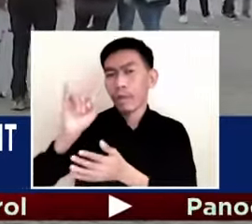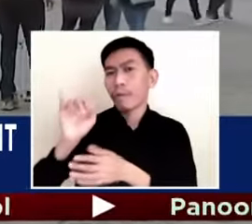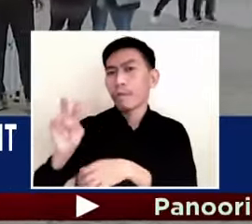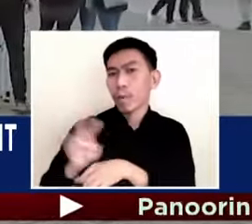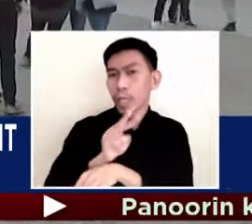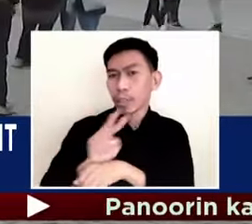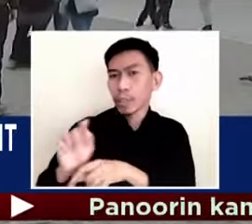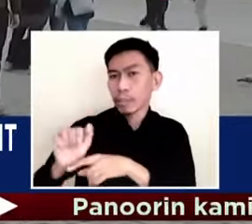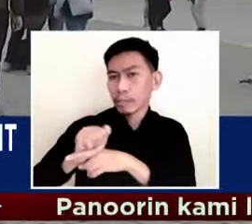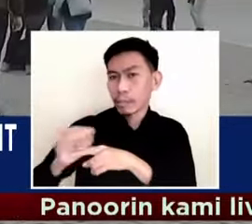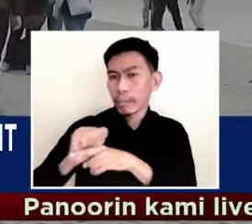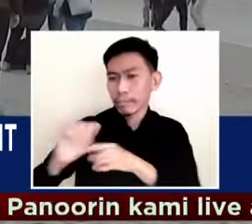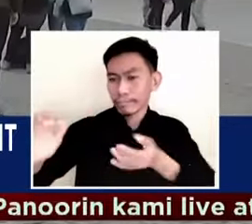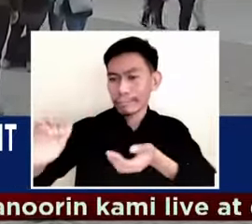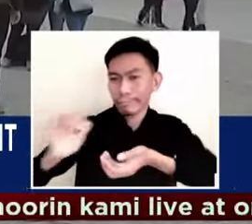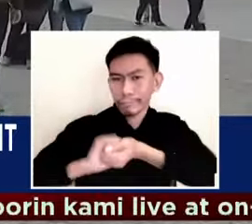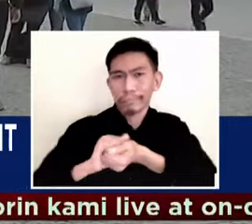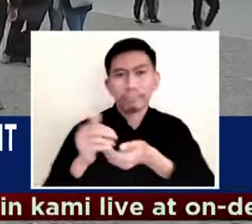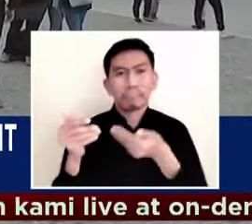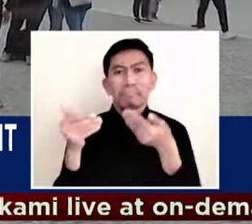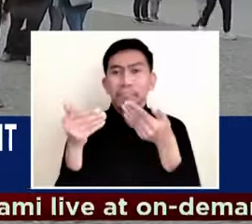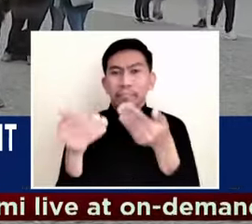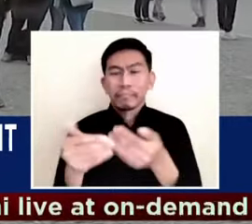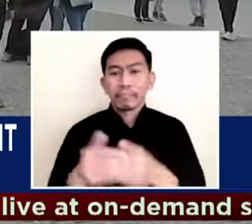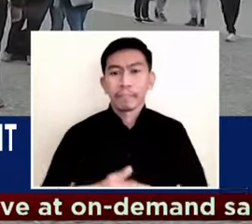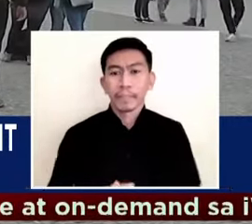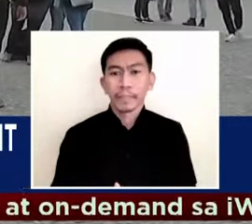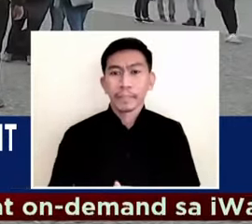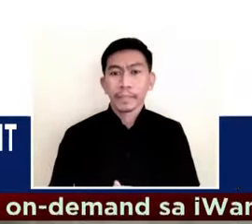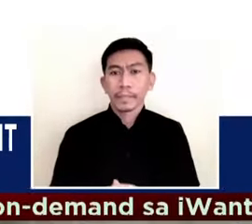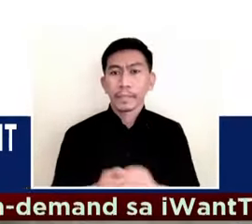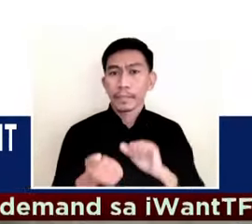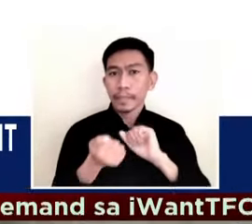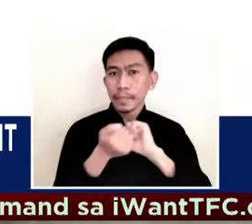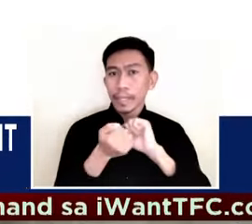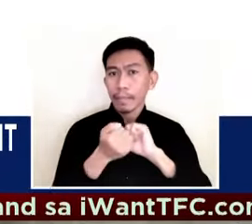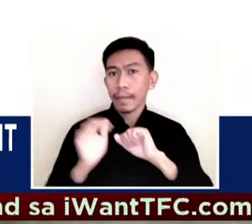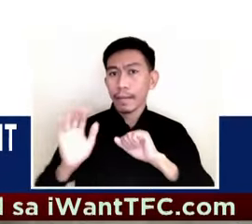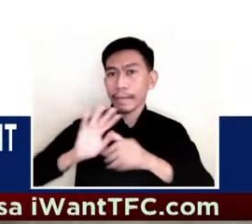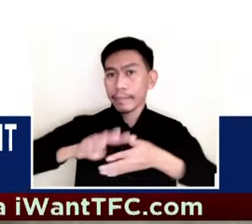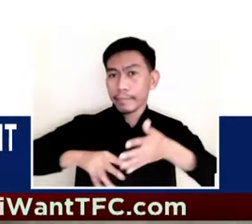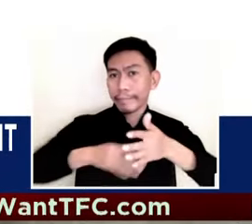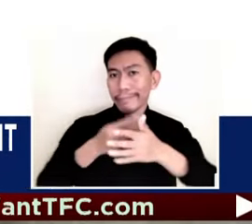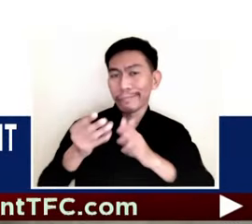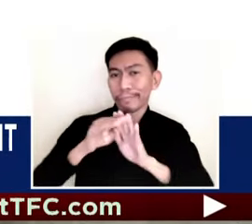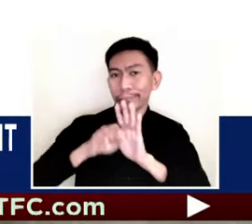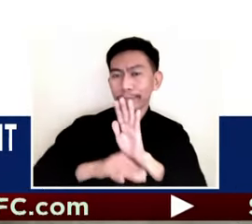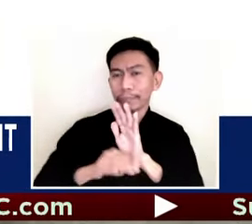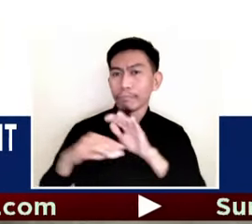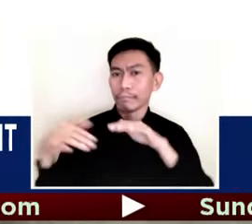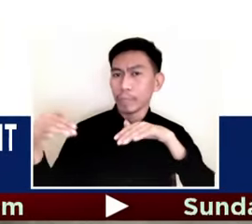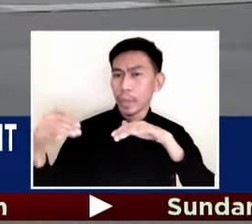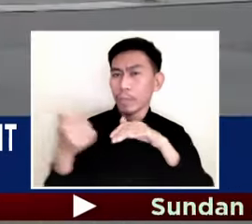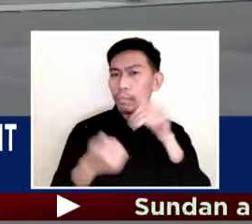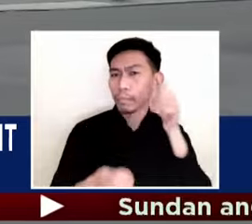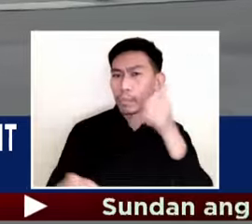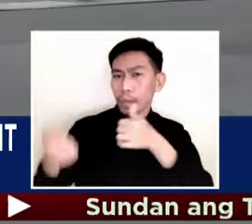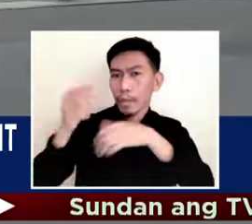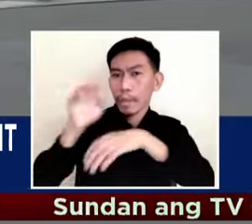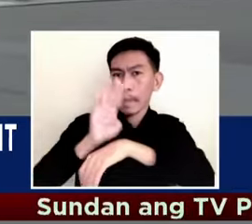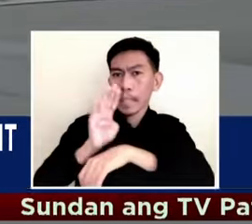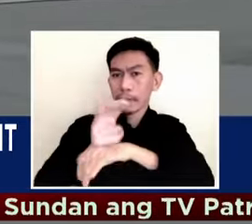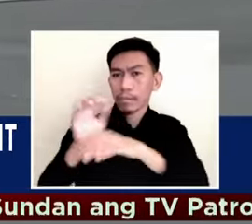sa patuloy na partnership nito. Kasama rin Henry sa schedule ng Pangulo ang pulong sa German business leaders para hikayatin